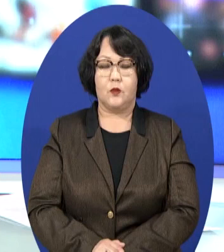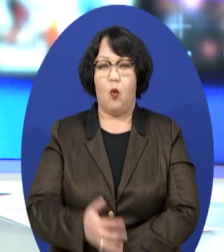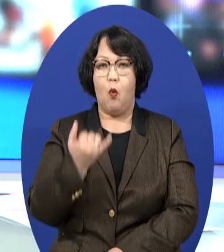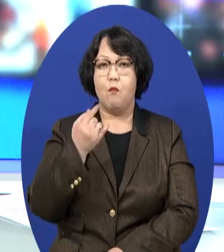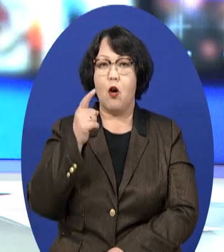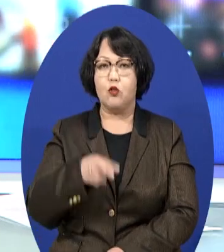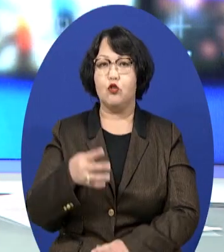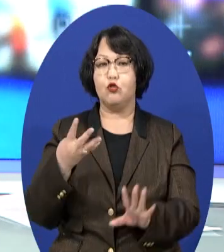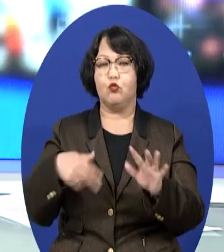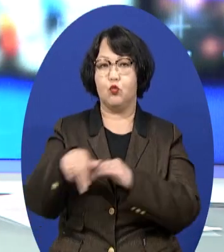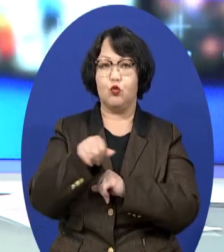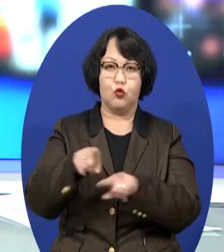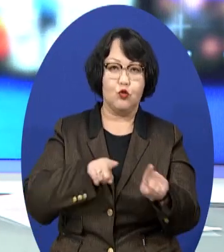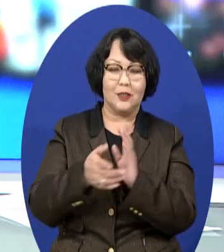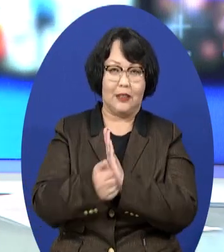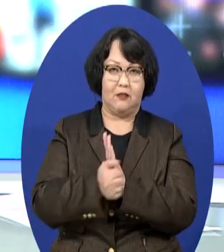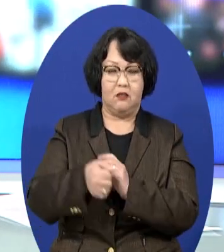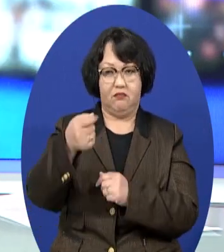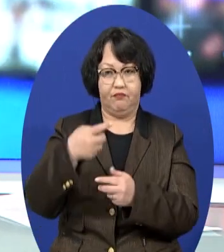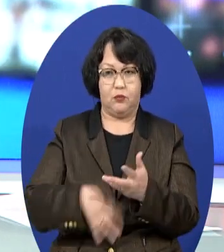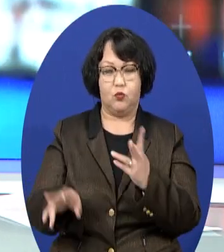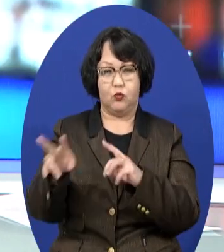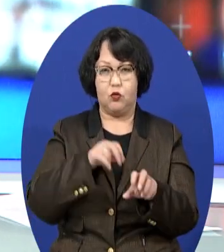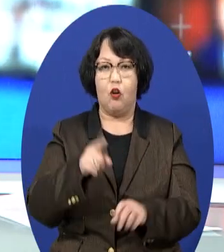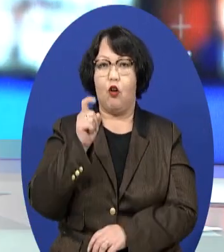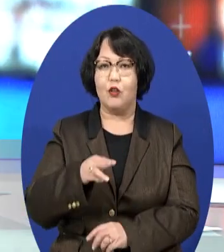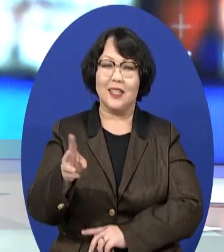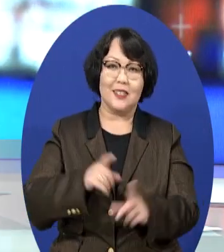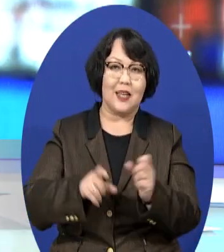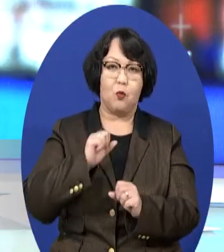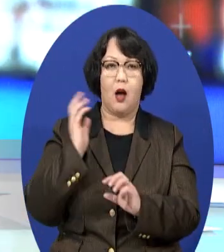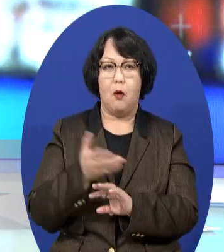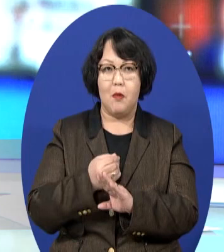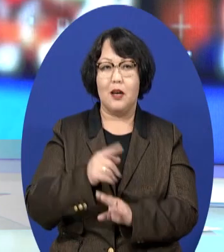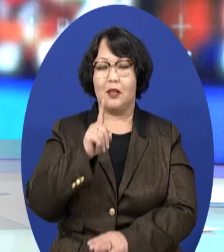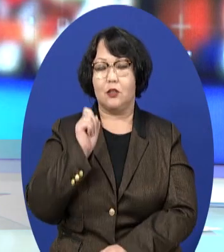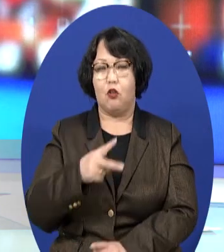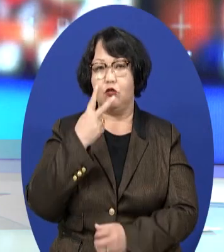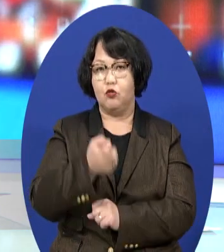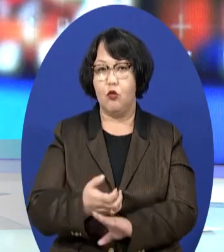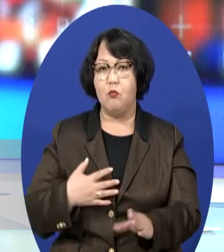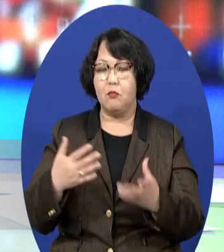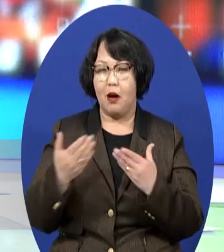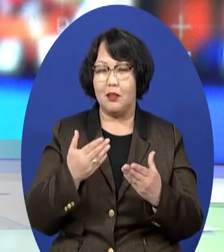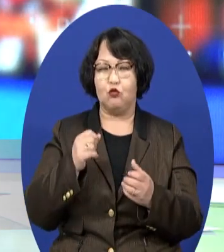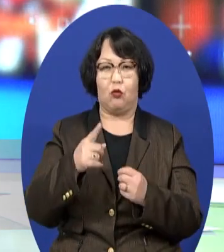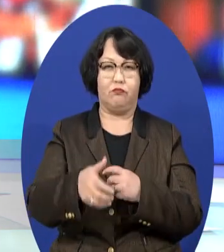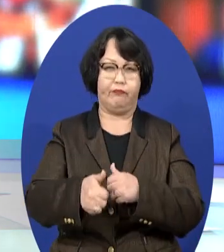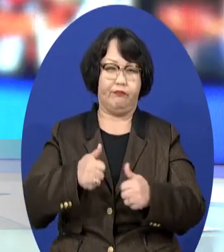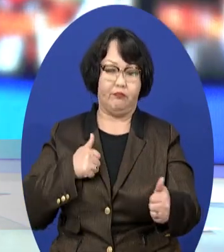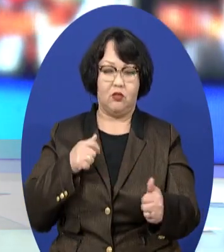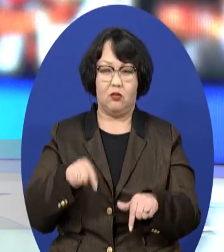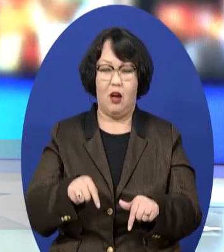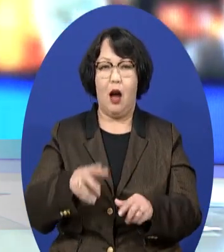Нийслэлийн 9 дүүргийн өрсөлдөх чадварыг эрен билжээ. Судалгаагаар хотын эдийн засаг аюулгүй байдал засаглал 2 жилийн өмнөх үзүүлэлтээс ухарсан байна. Амар